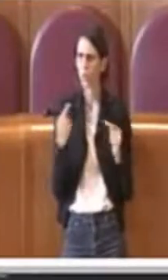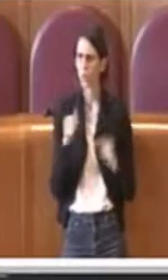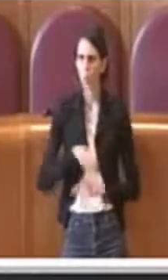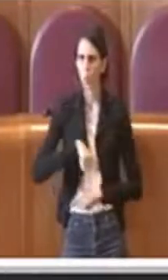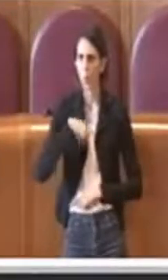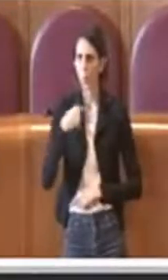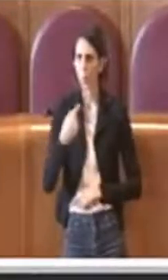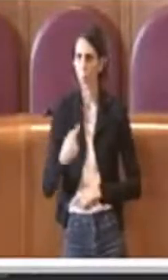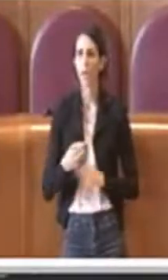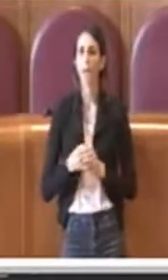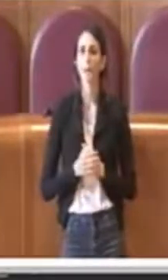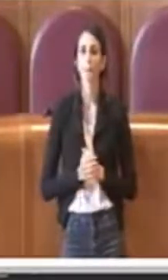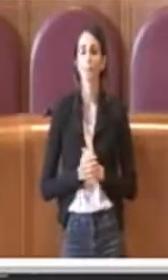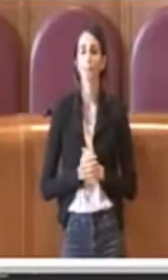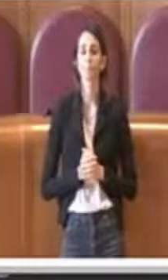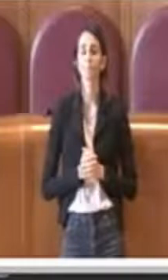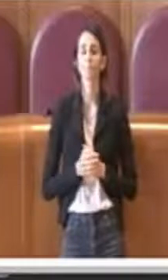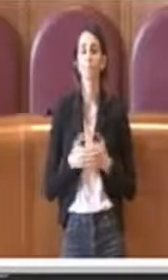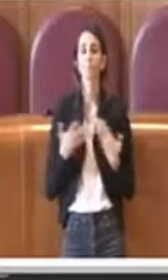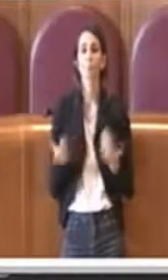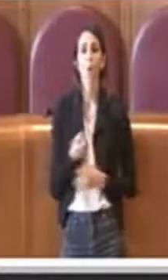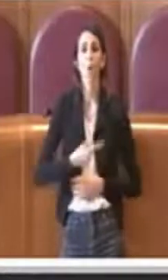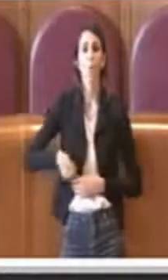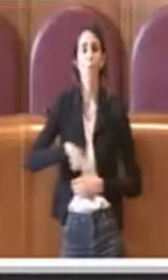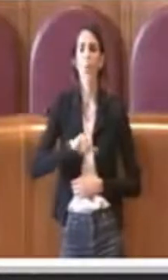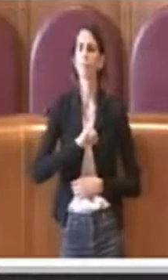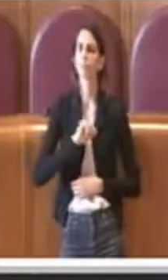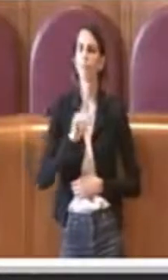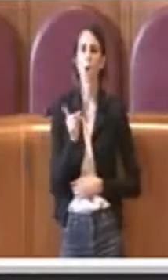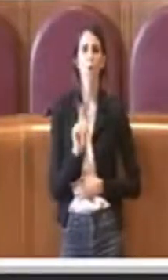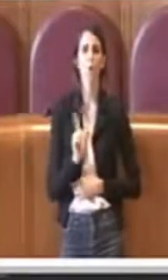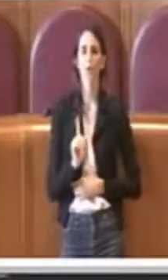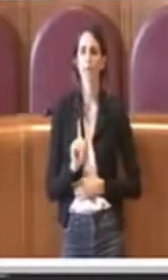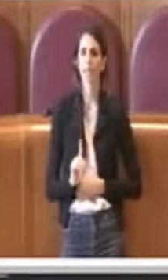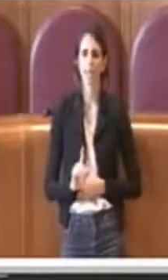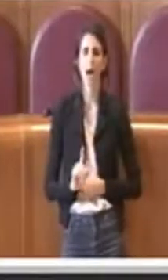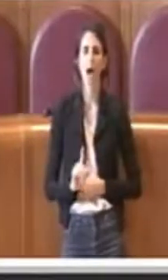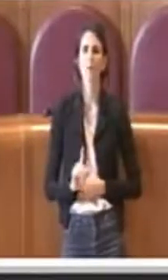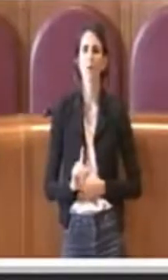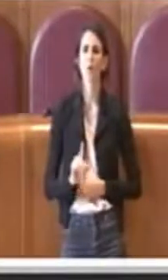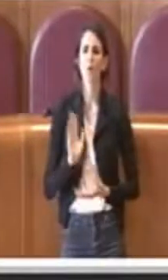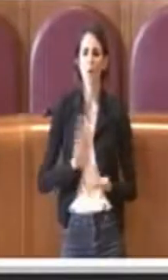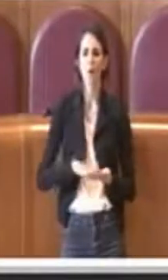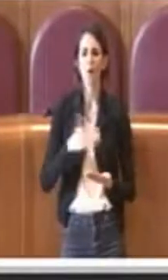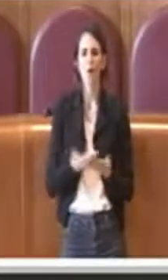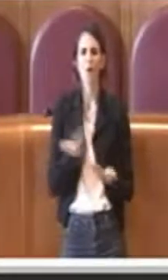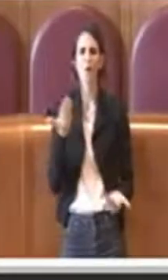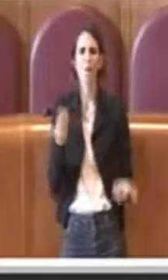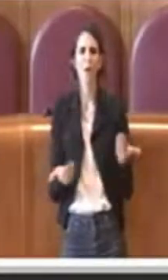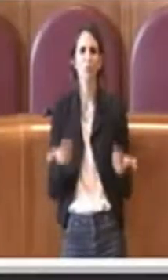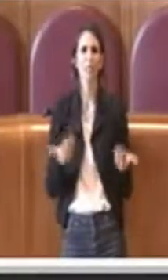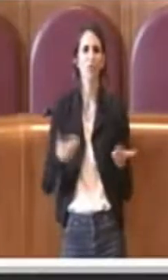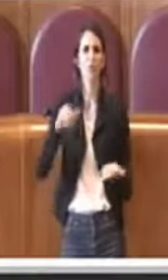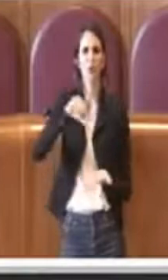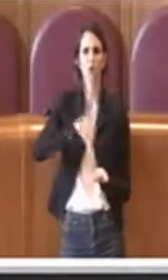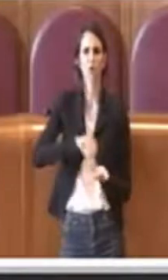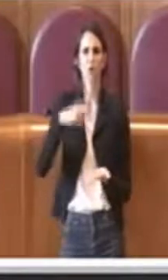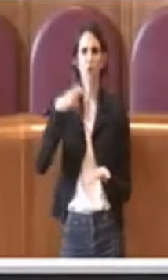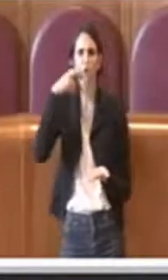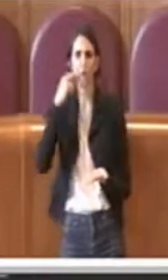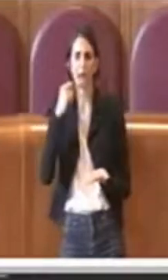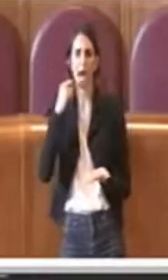presente che noi non crediamo che questa sia stata la valutazione del centro carne che stiamo